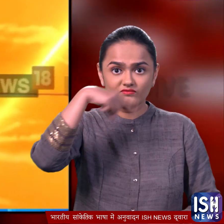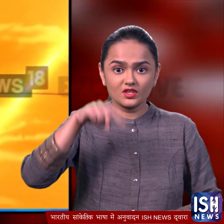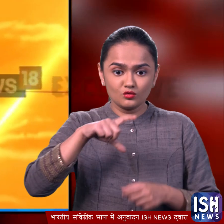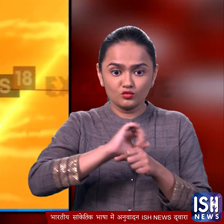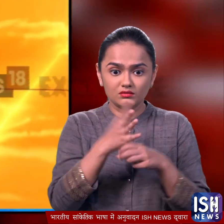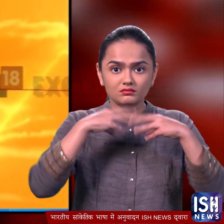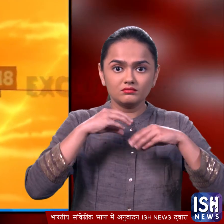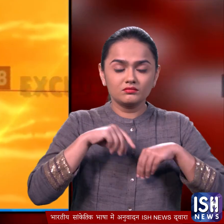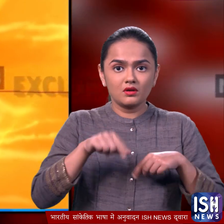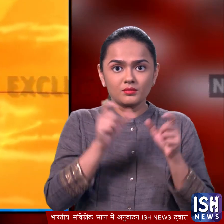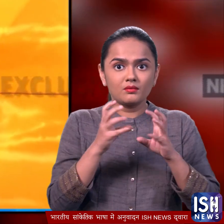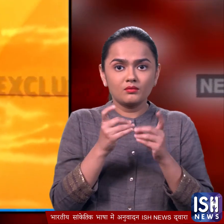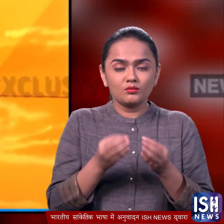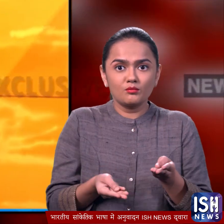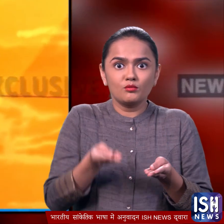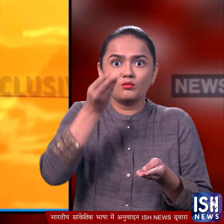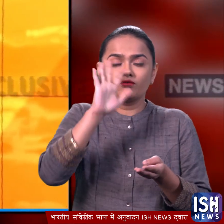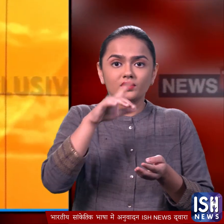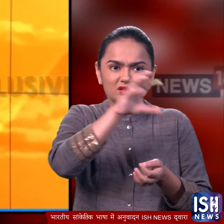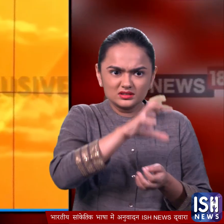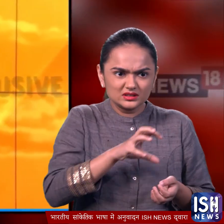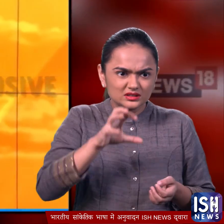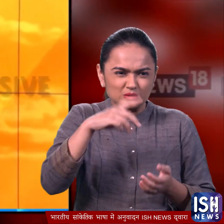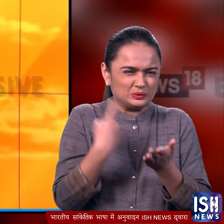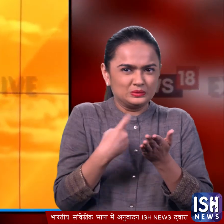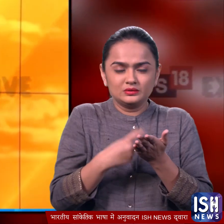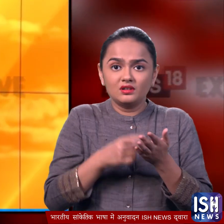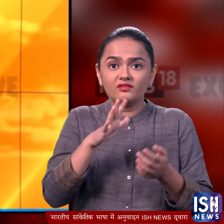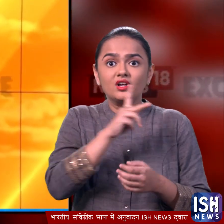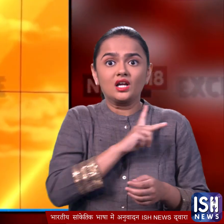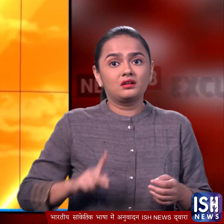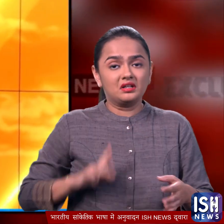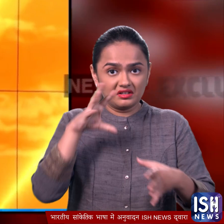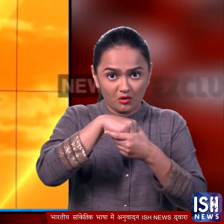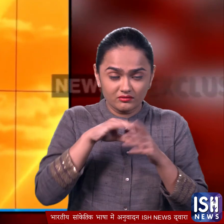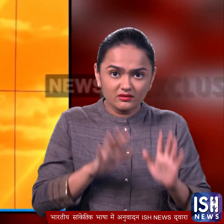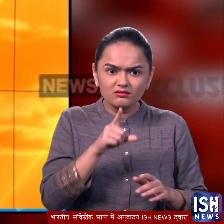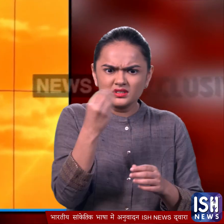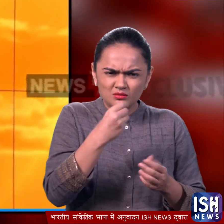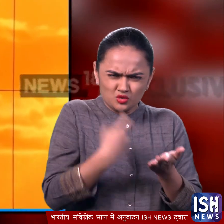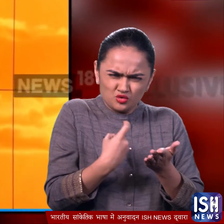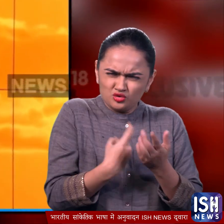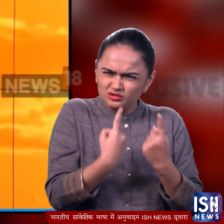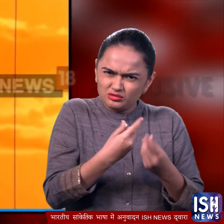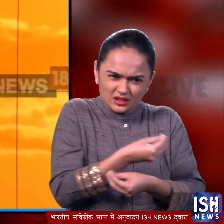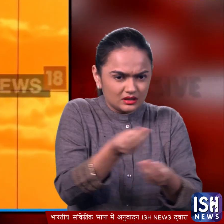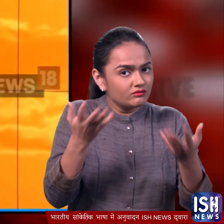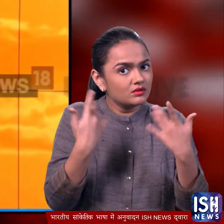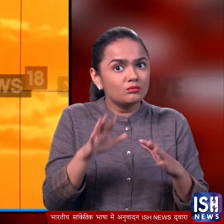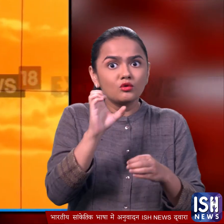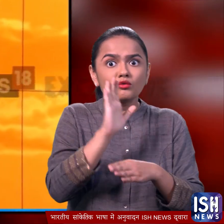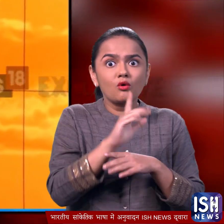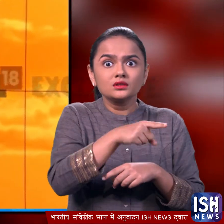भारत में भी कोरोना मरीज फिर से बढ़ने पर हर राज्य में सख्ती बढ़ा दी गई, जिनमें कर्नाटक भी शामिल है, जहां कड़े नियमों के बावजूद कांग्रेस की